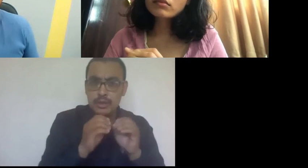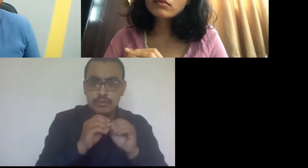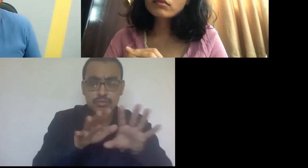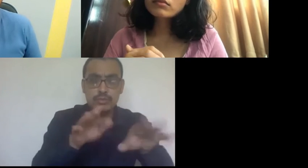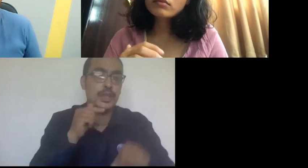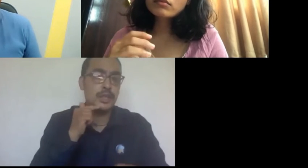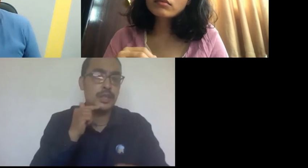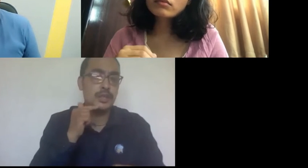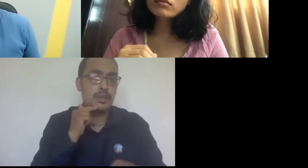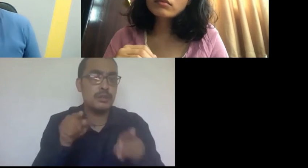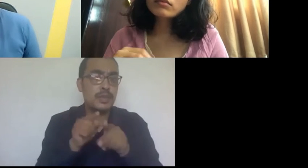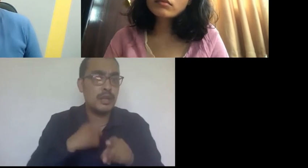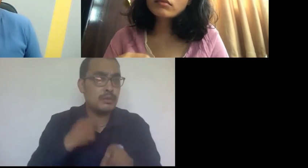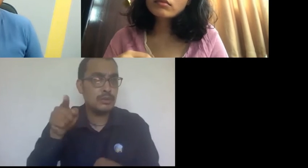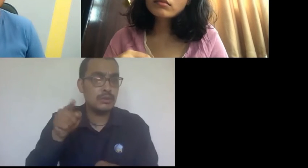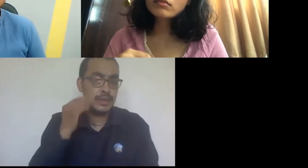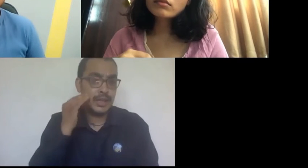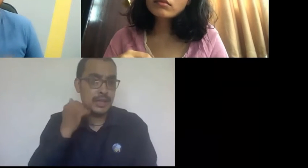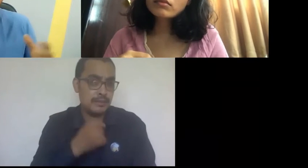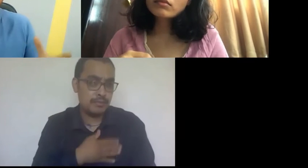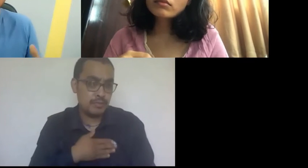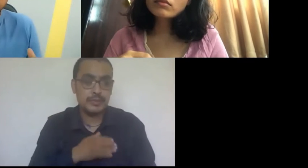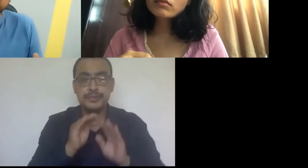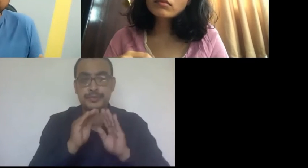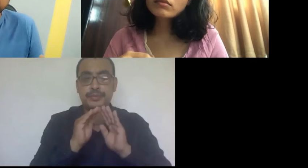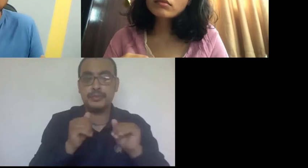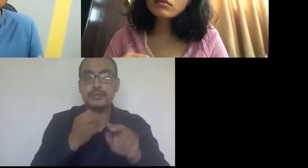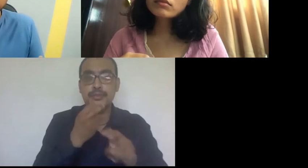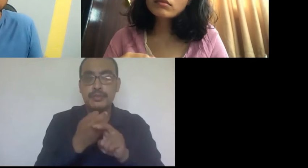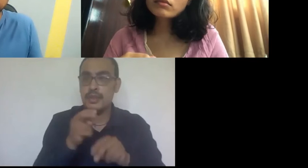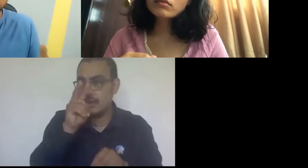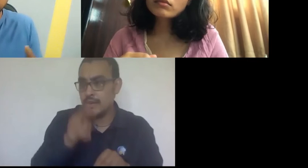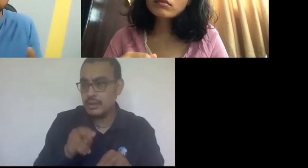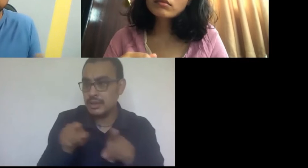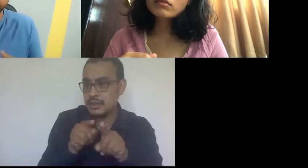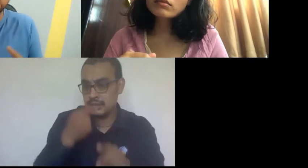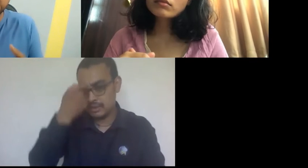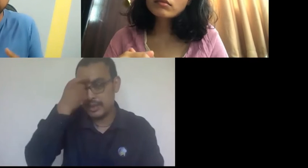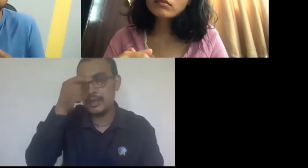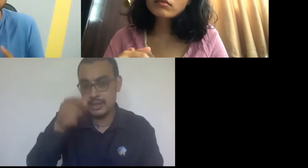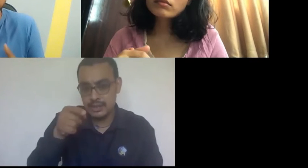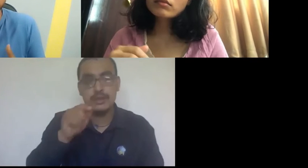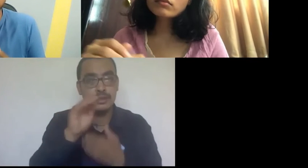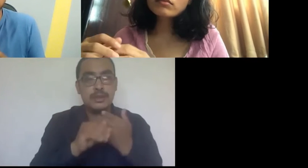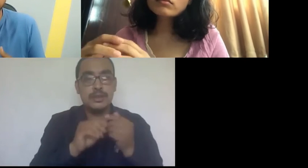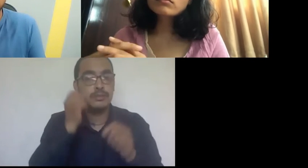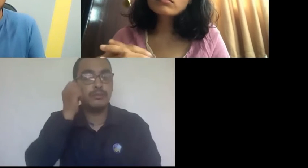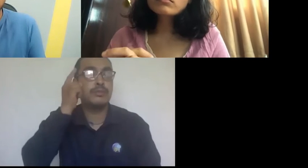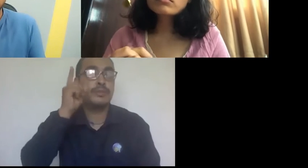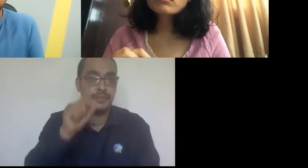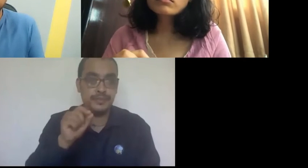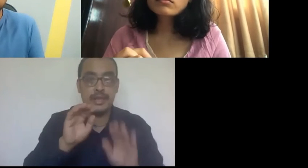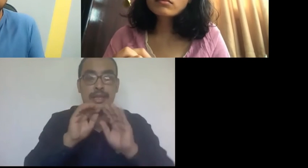व्यक्तिगत कस्तो फिल भयो भन्ने कुरा आउँछ, तर त्यसलाई पनि त्यस्तो एङ्गलले पनि हेर्ने हो भने धेरै कुराहरू फैलिरहेको छ है हाम्रो यो सोसियल